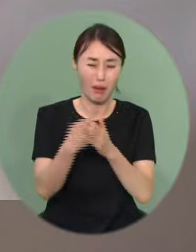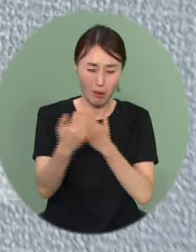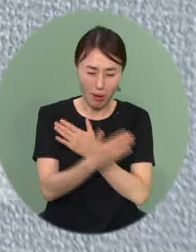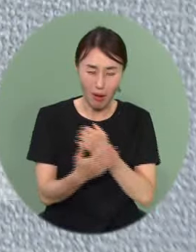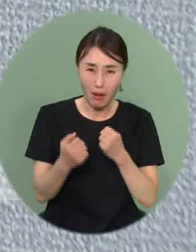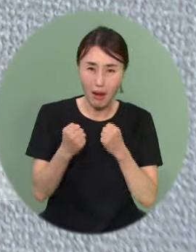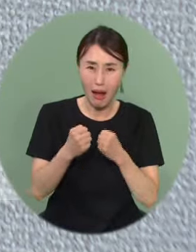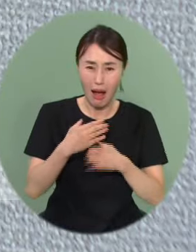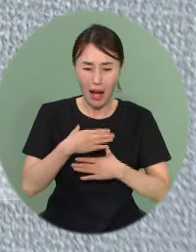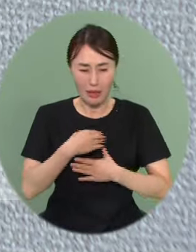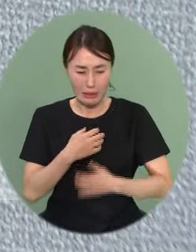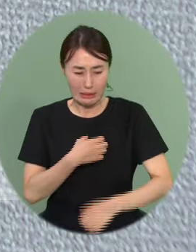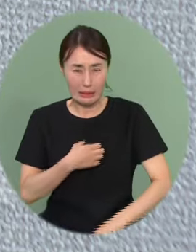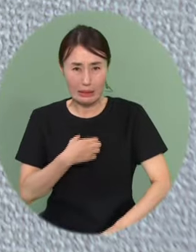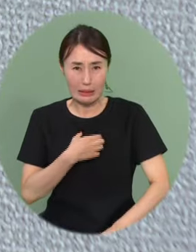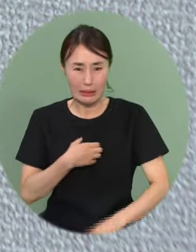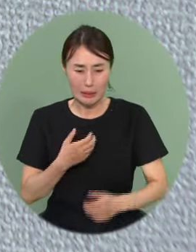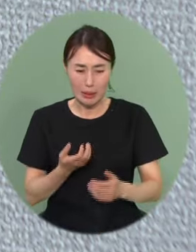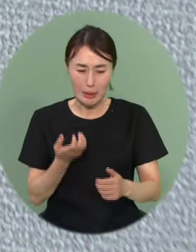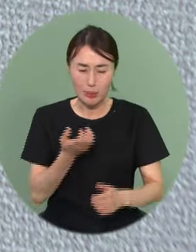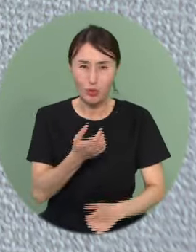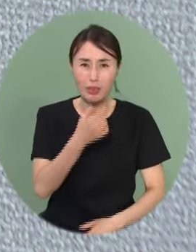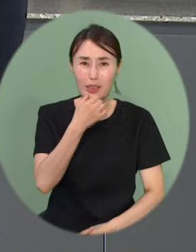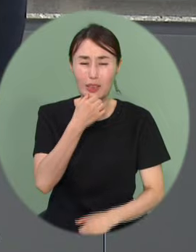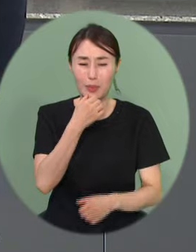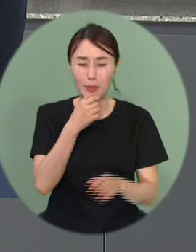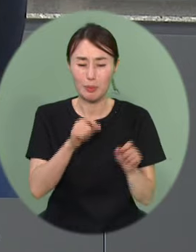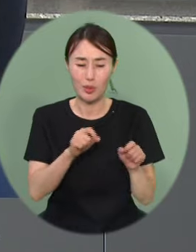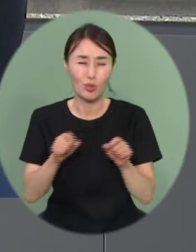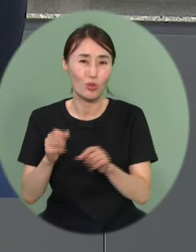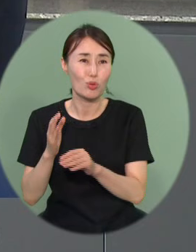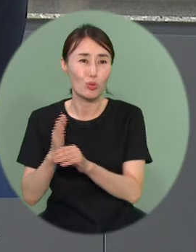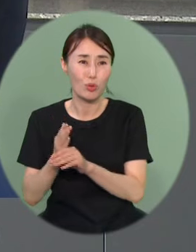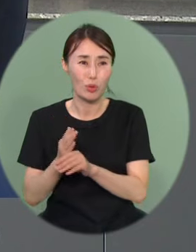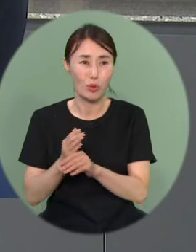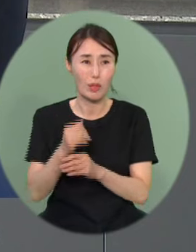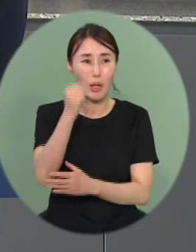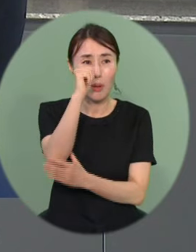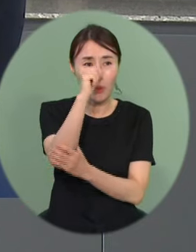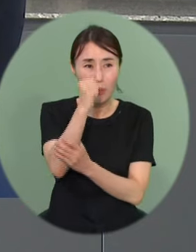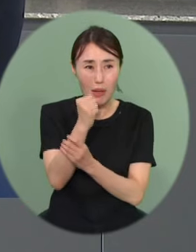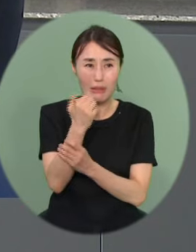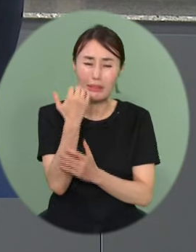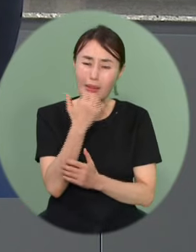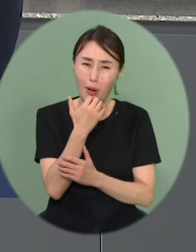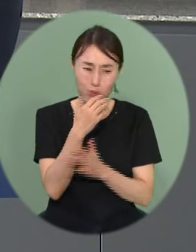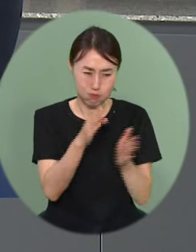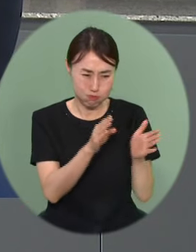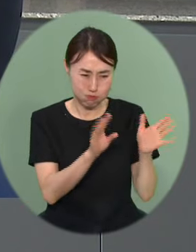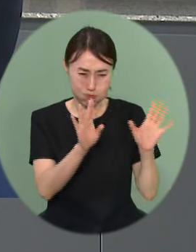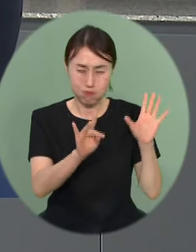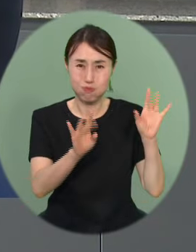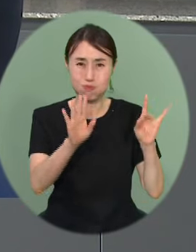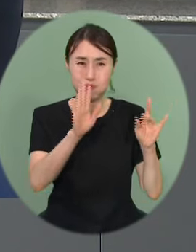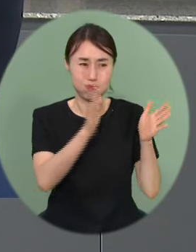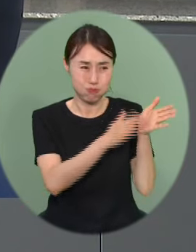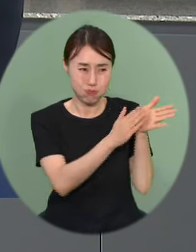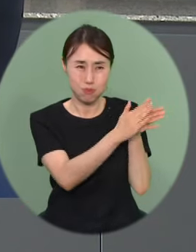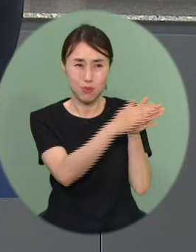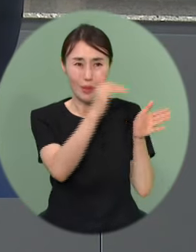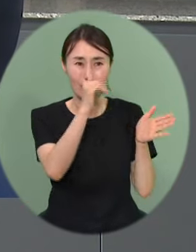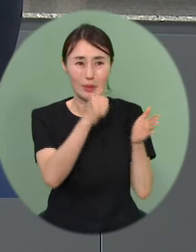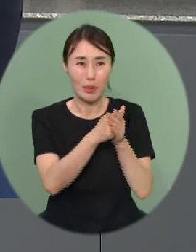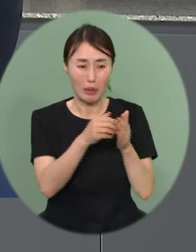안전 문제를 우려하며 입주를 연기하고 있습니다. 곰팡이도 색깔별로 이제 안독달록 하고 그때 제가 한 2집에서